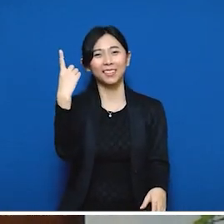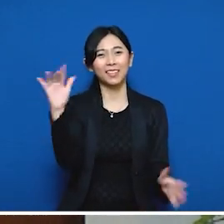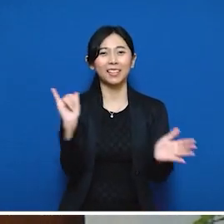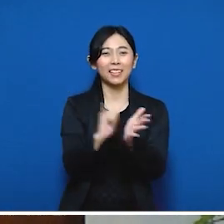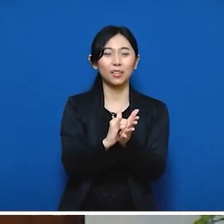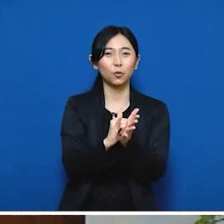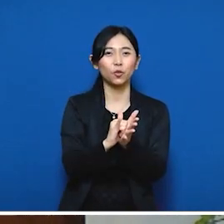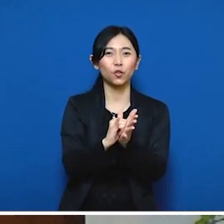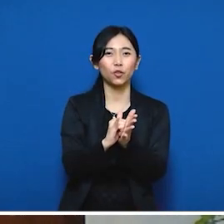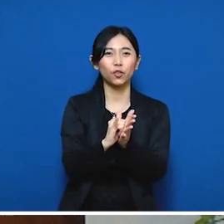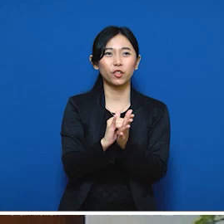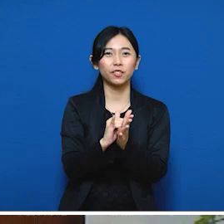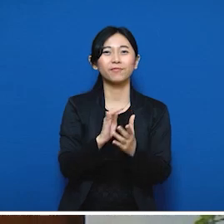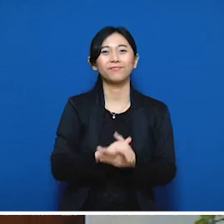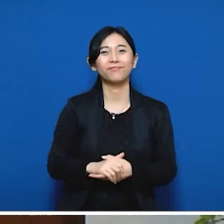bagian untuk